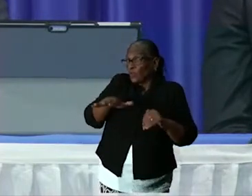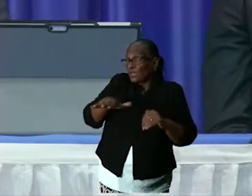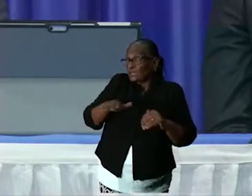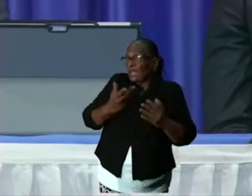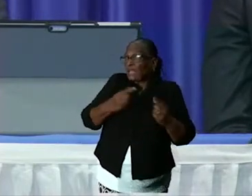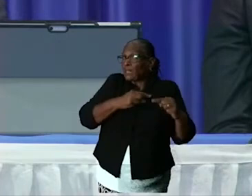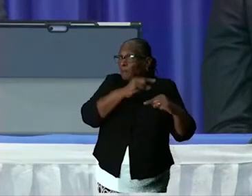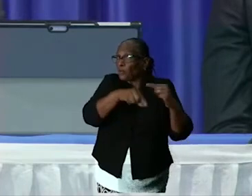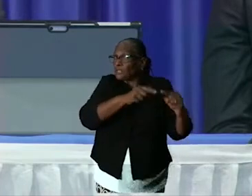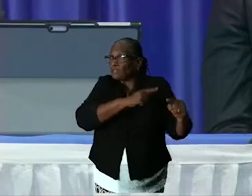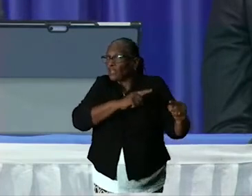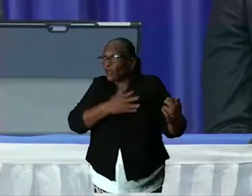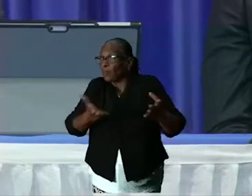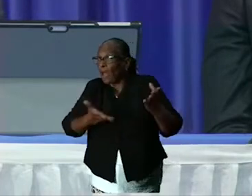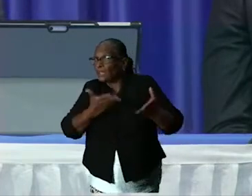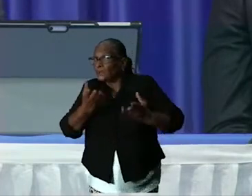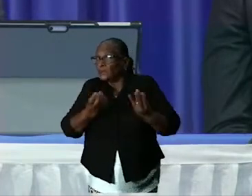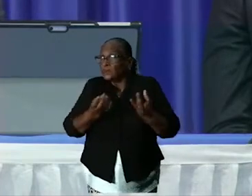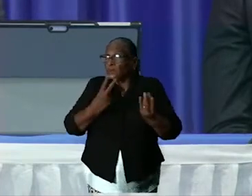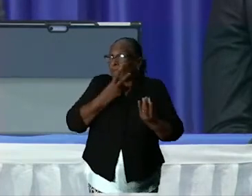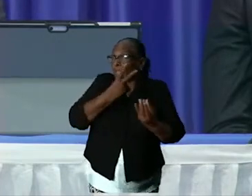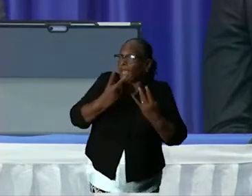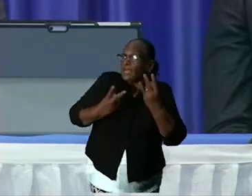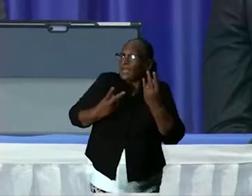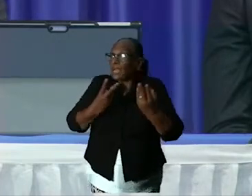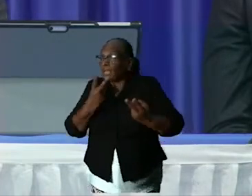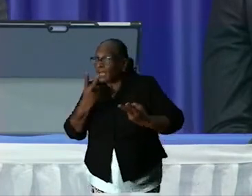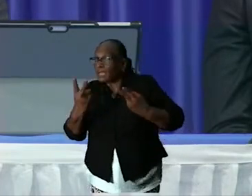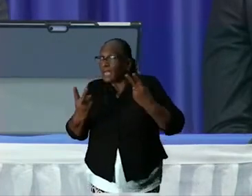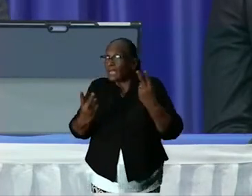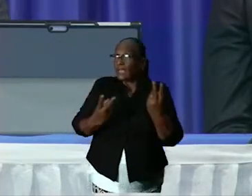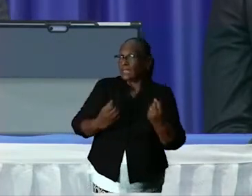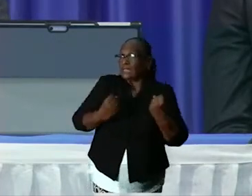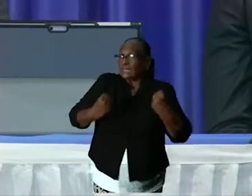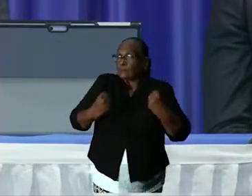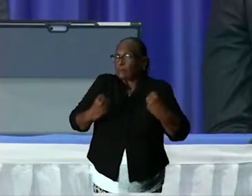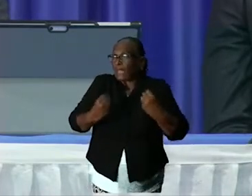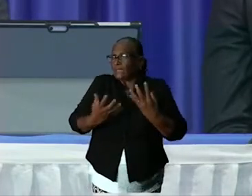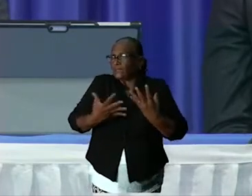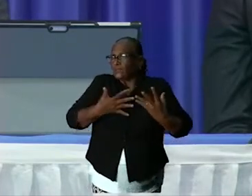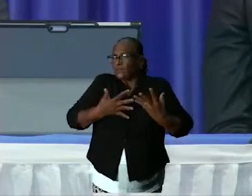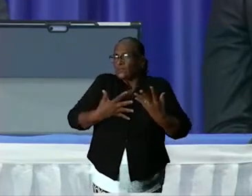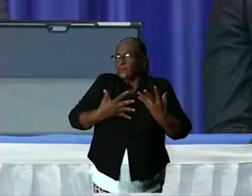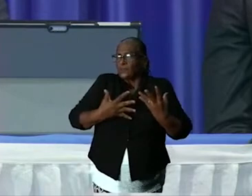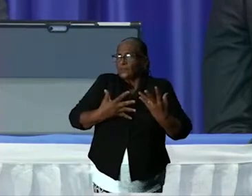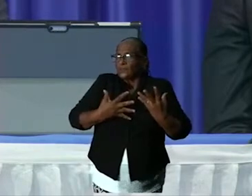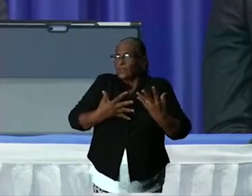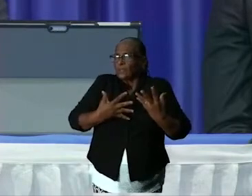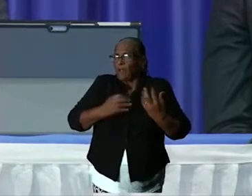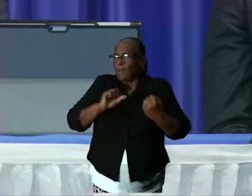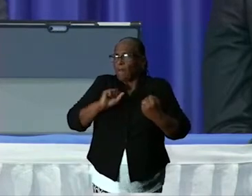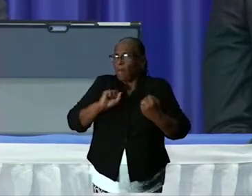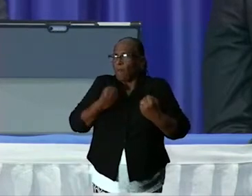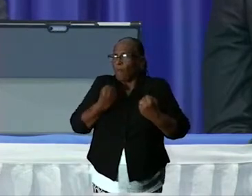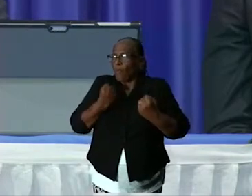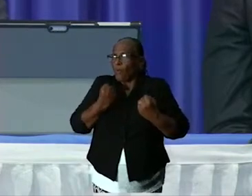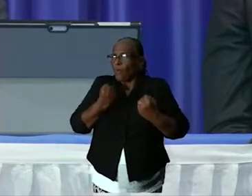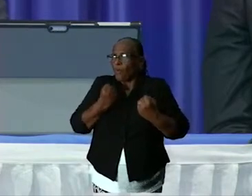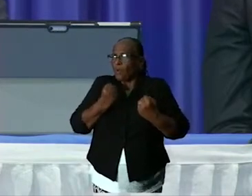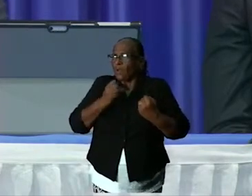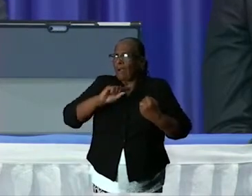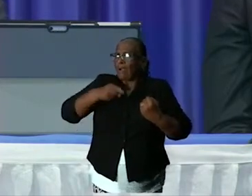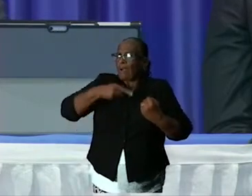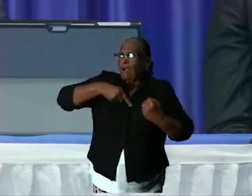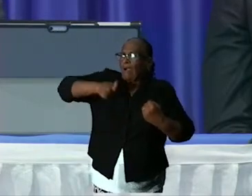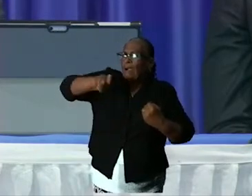proces van normalisatie. En daar is een spanningsveld dat je moeilijk over kan gaan tot